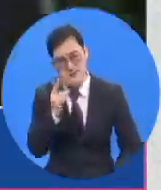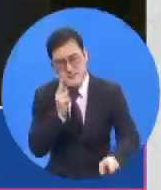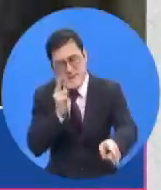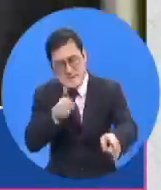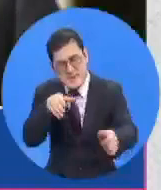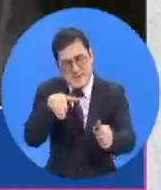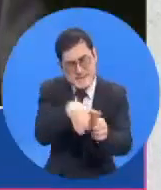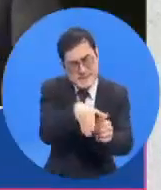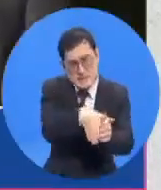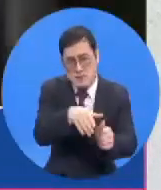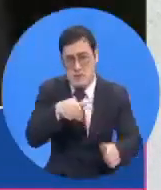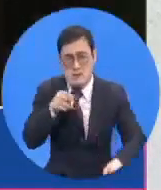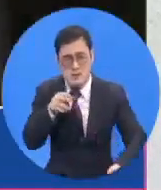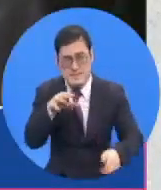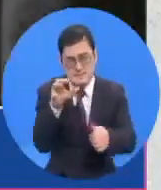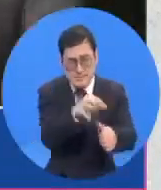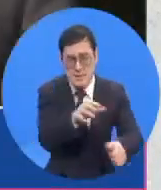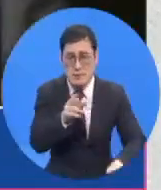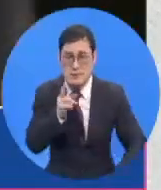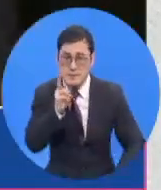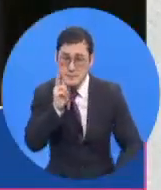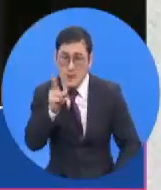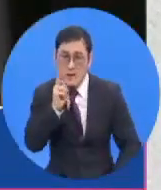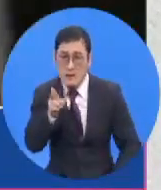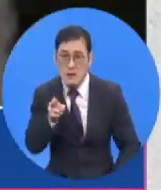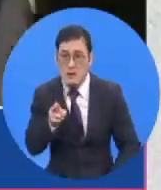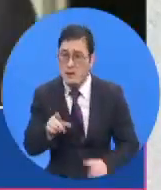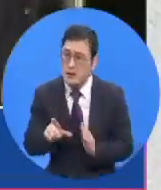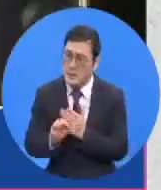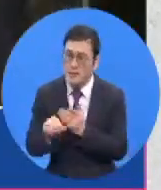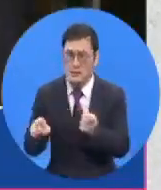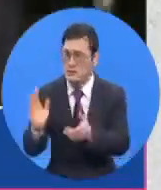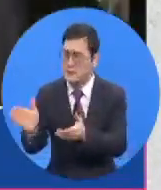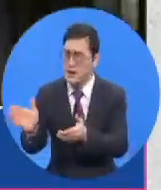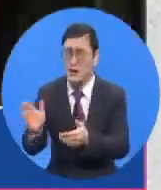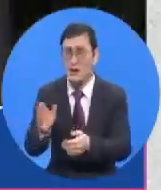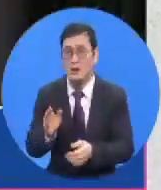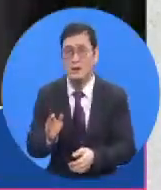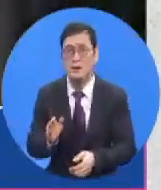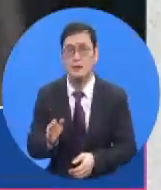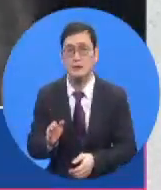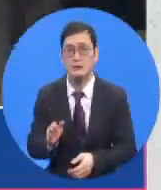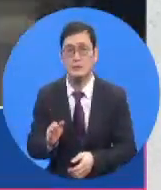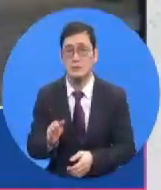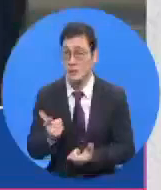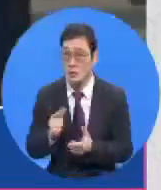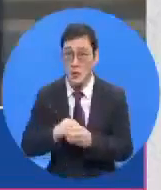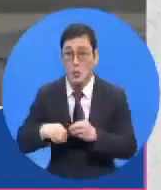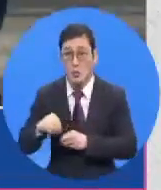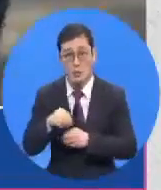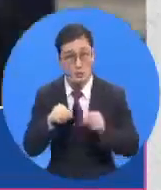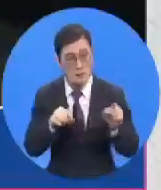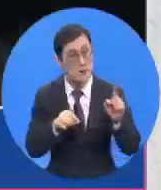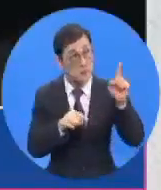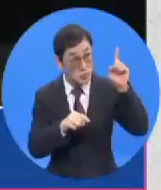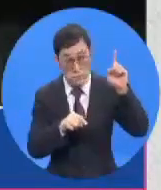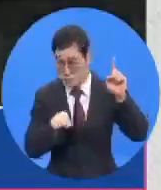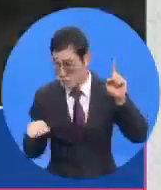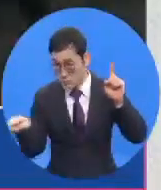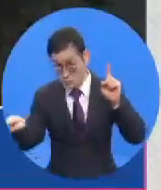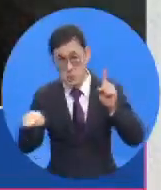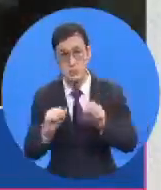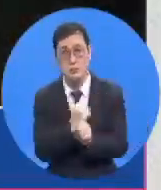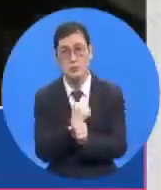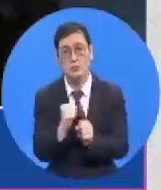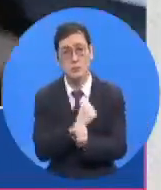두 번의 그 잘못된 불법의 서류를 만들었던 거 아닌가라는 의심을 곽상도 의원은 하고 있는 겁니다. 근데 제가 볼